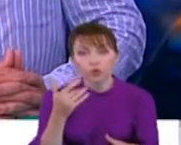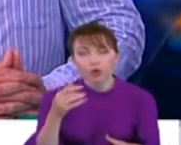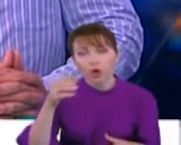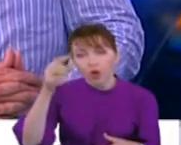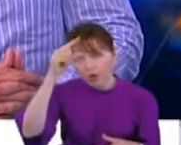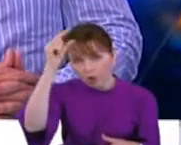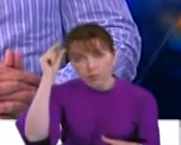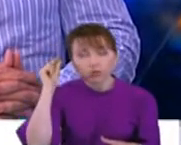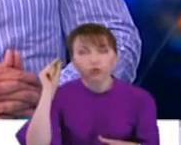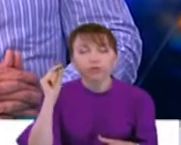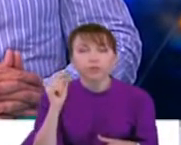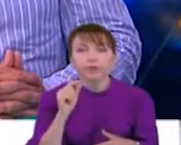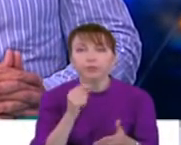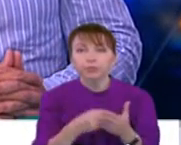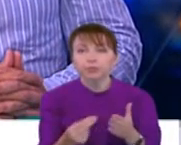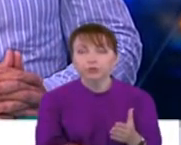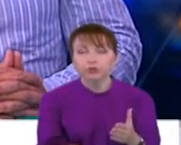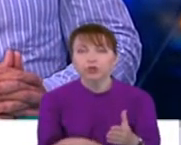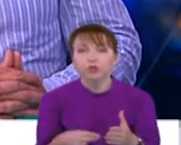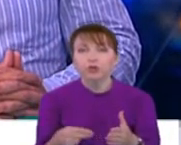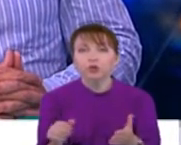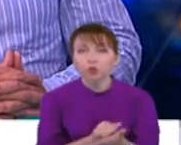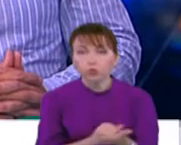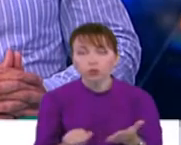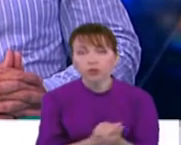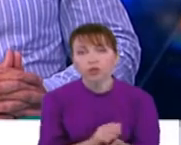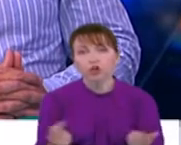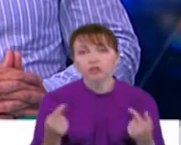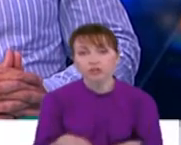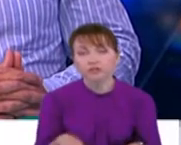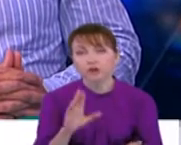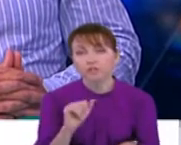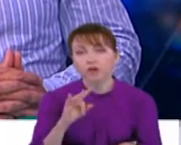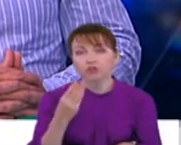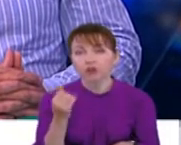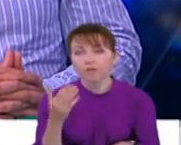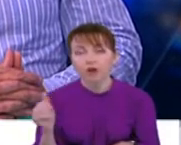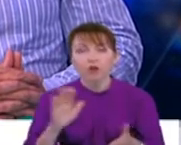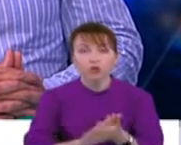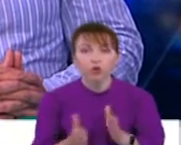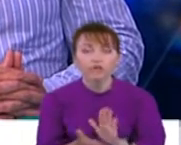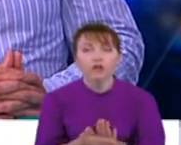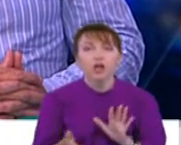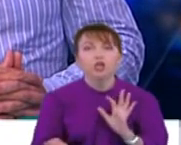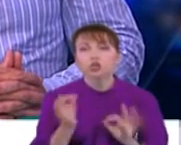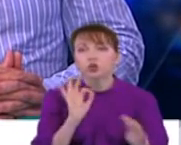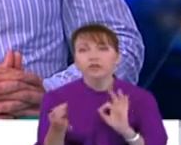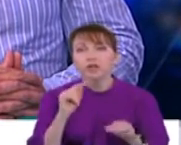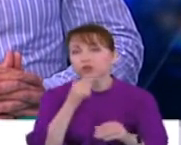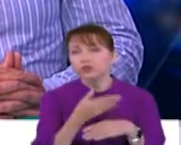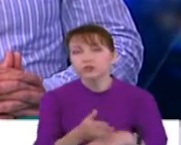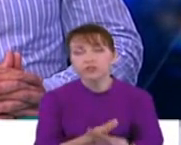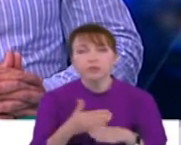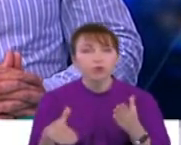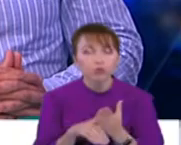відповідний підписував документи, розвалився Варшавський договір. Совет економічної взаємодопомоги і